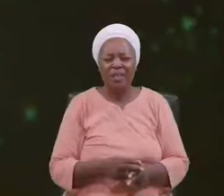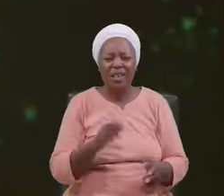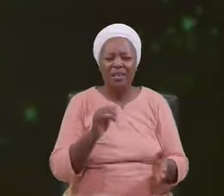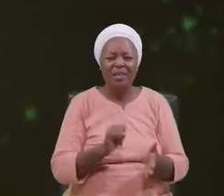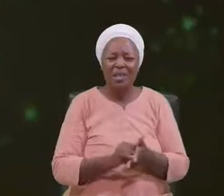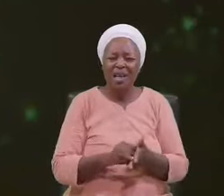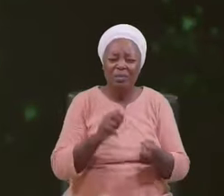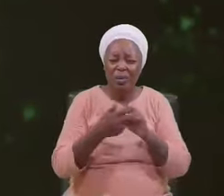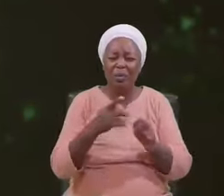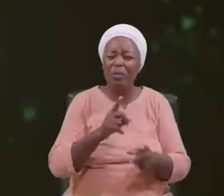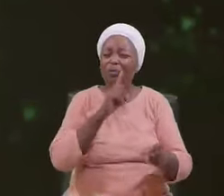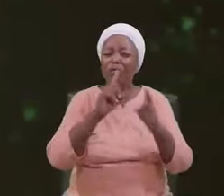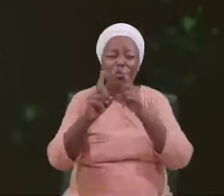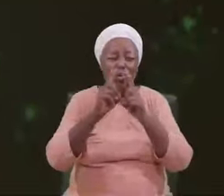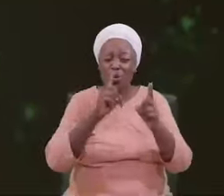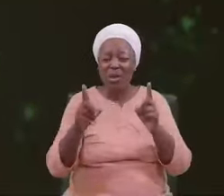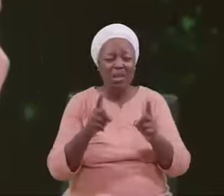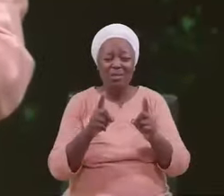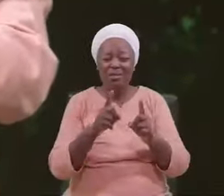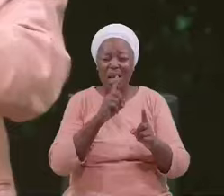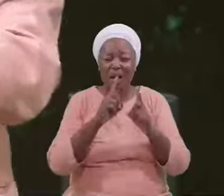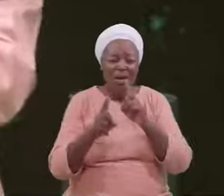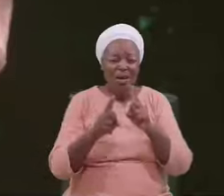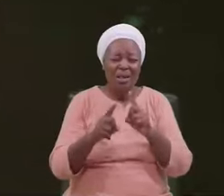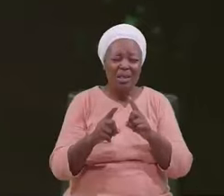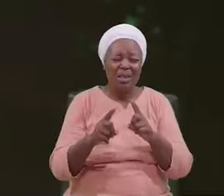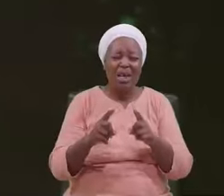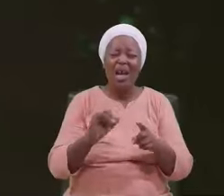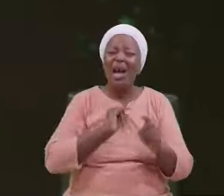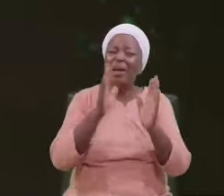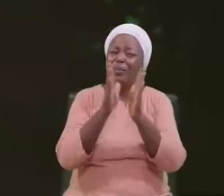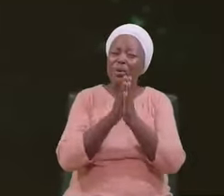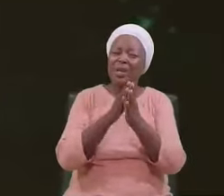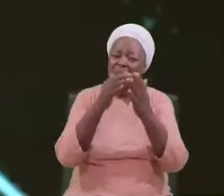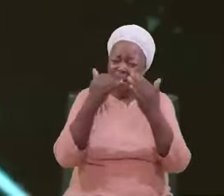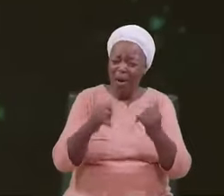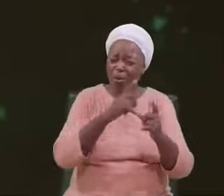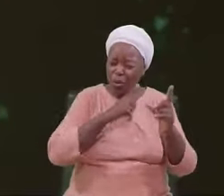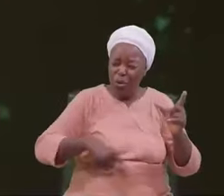le problème de bien parler. Je prie, Seigneur, que tu rectifies